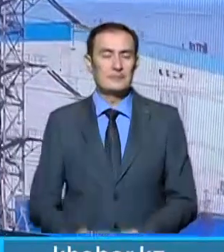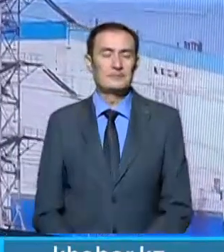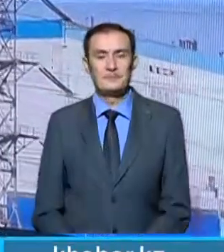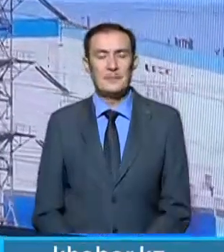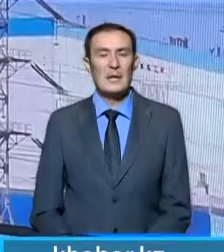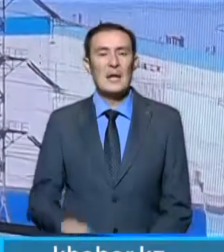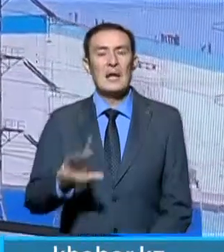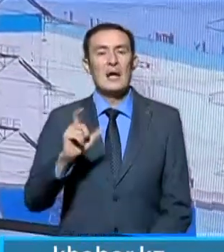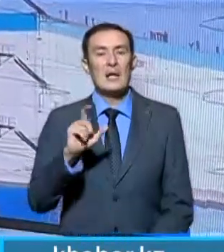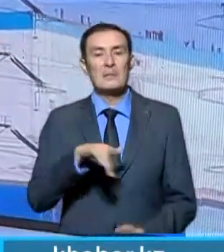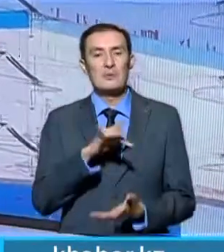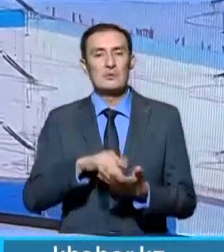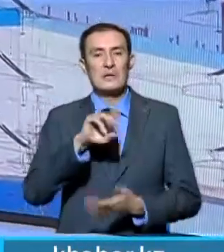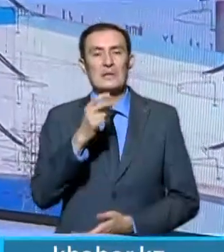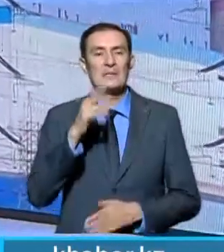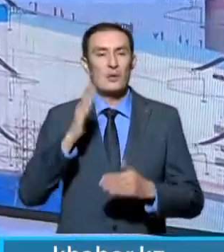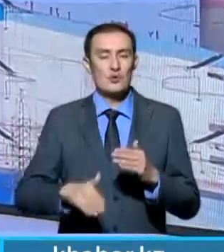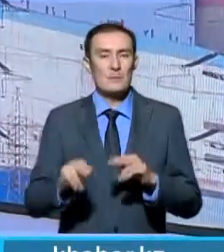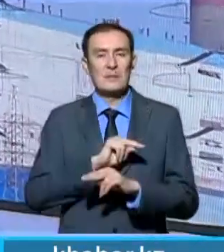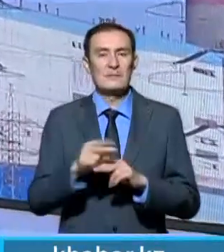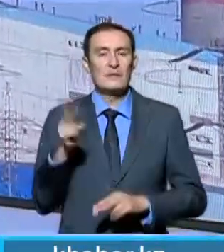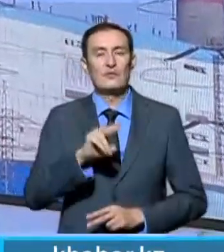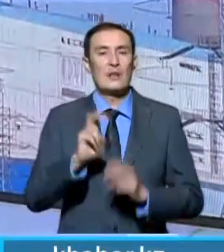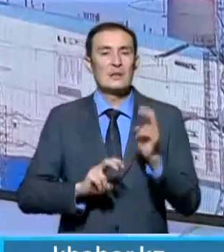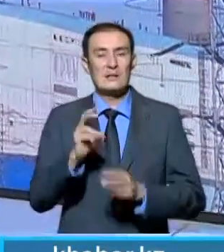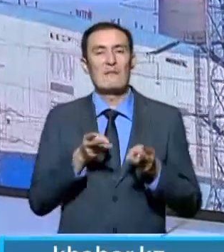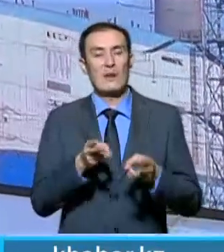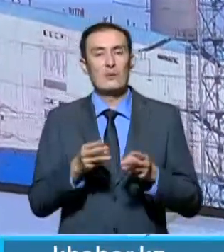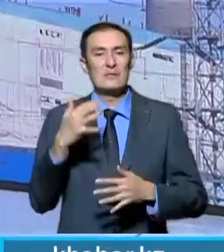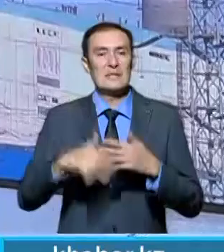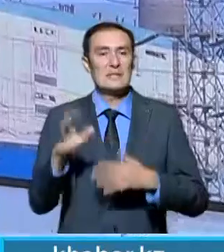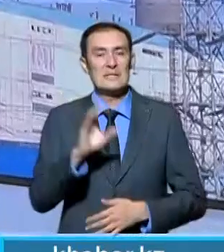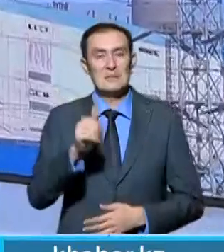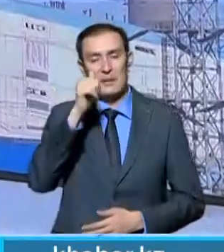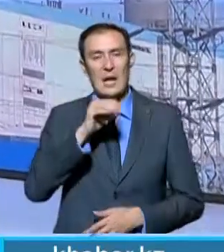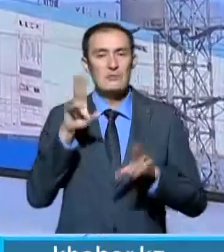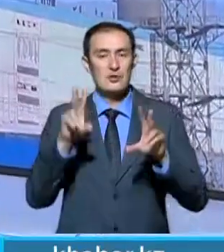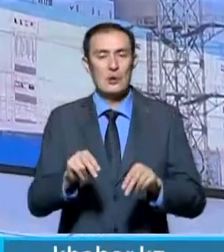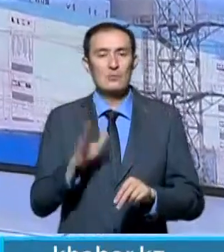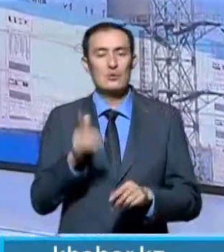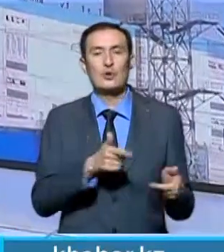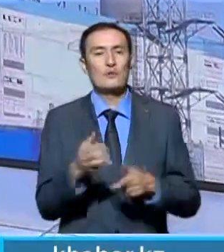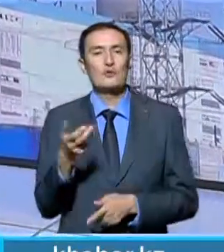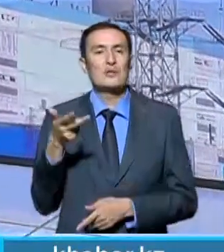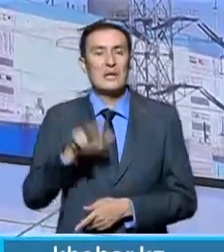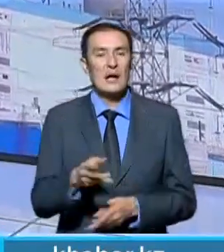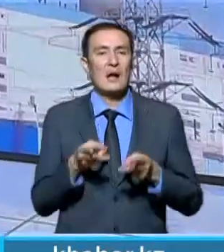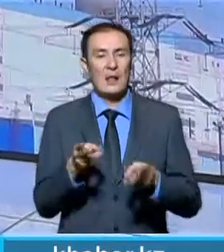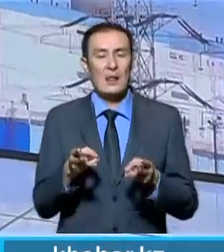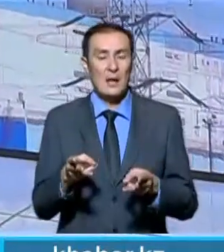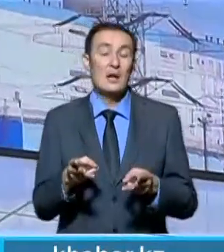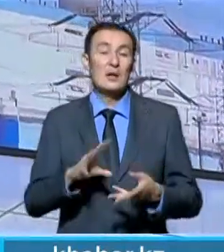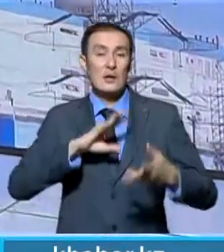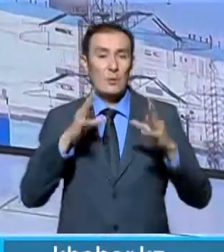на экибастузской ТЭЦ завершили модернизацию двух энергетических котлов к середине сентября обещают сдать в эксплуатацию еще три котла